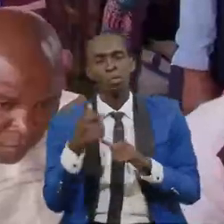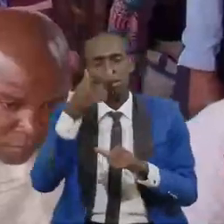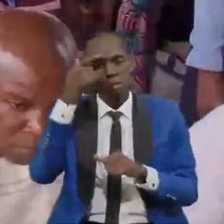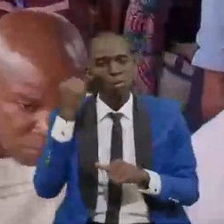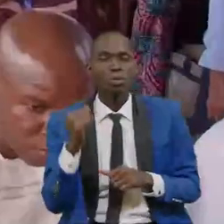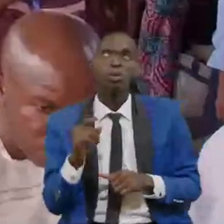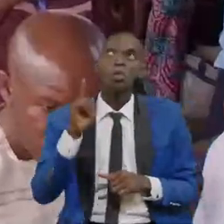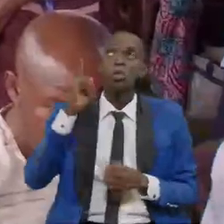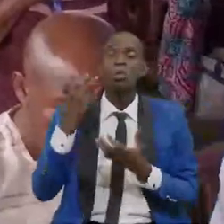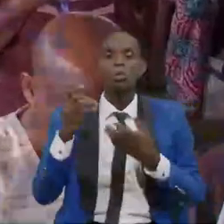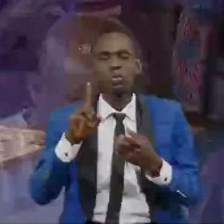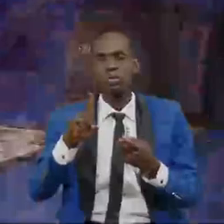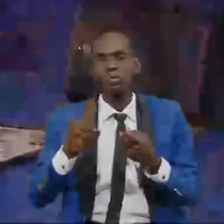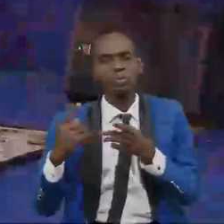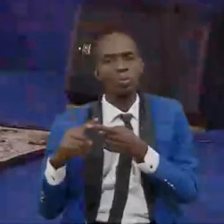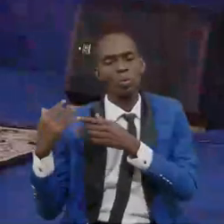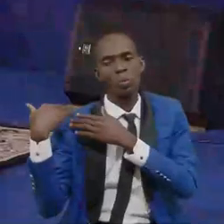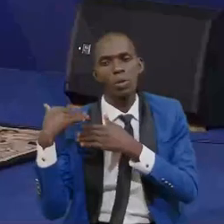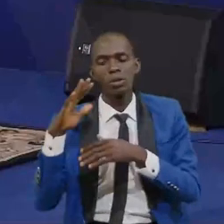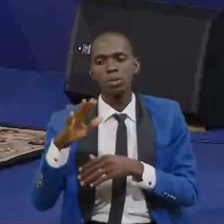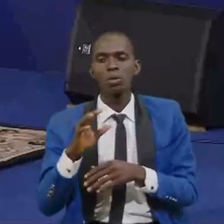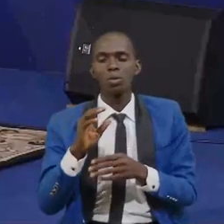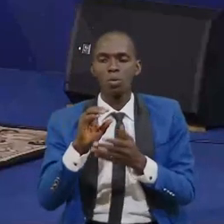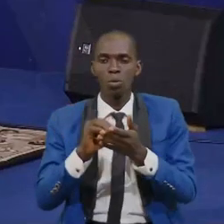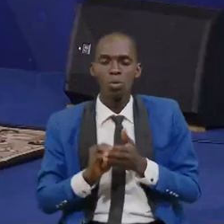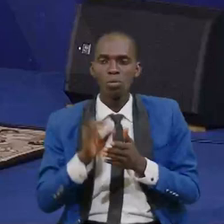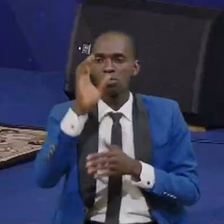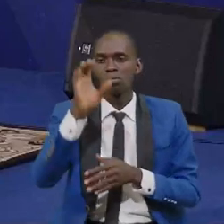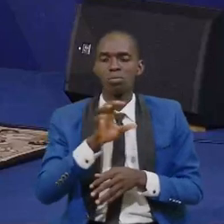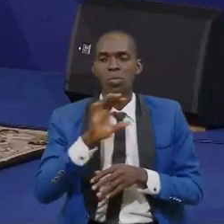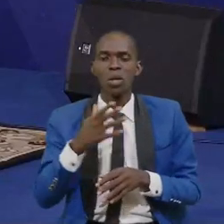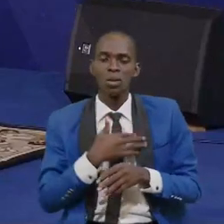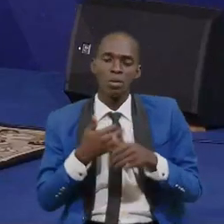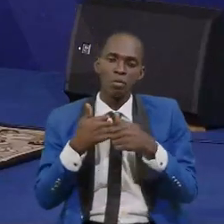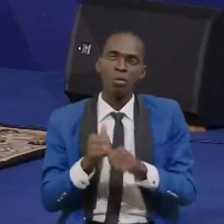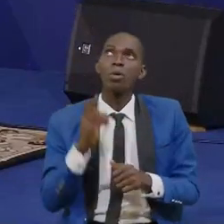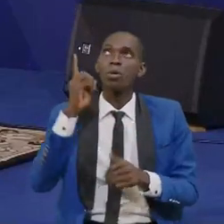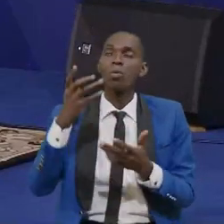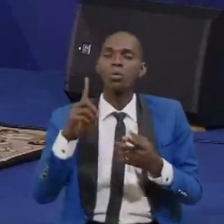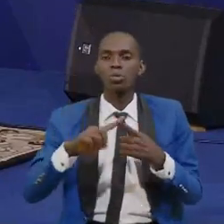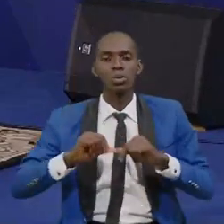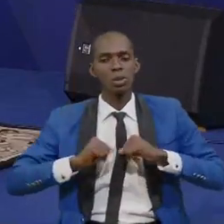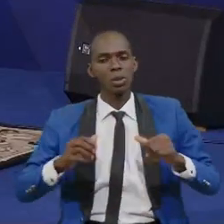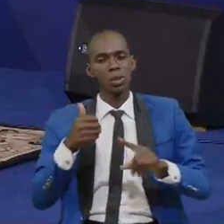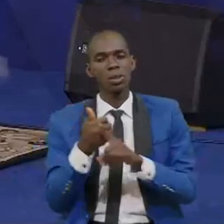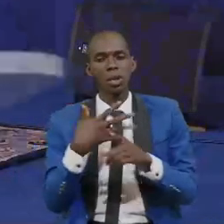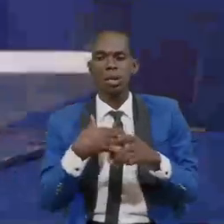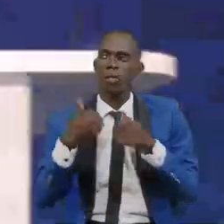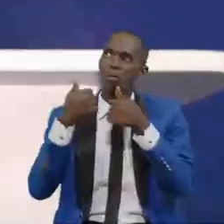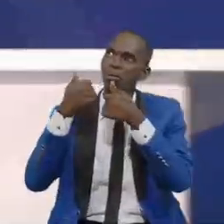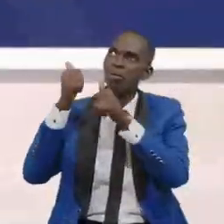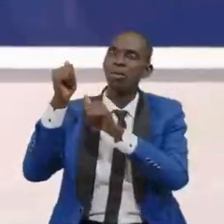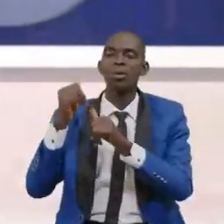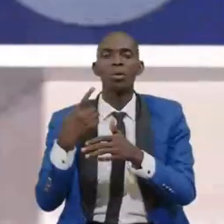Il veut que tu portes ta croix et que tu le suives. Il veut que tu renonces à toi-même, quelle que soit